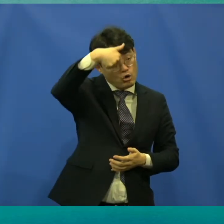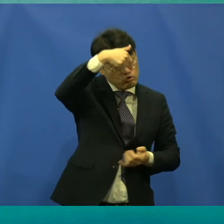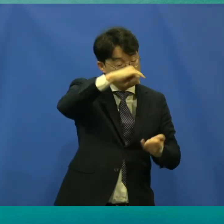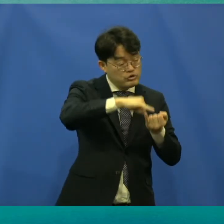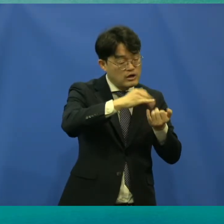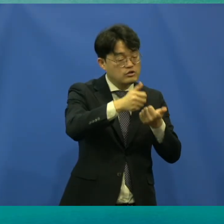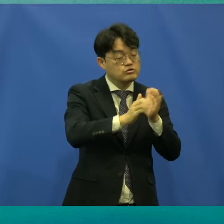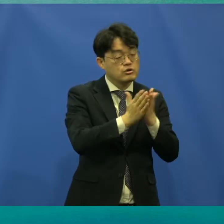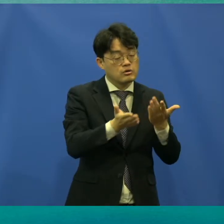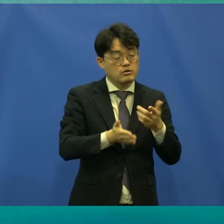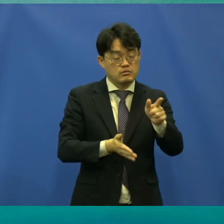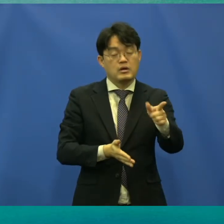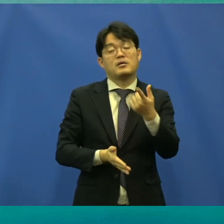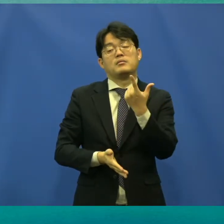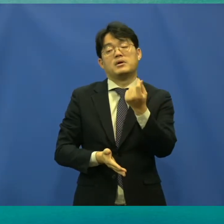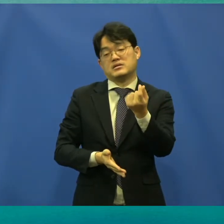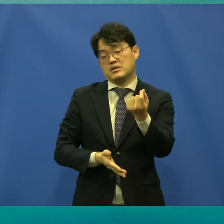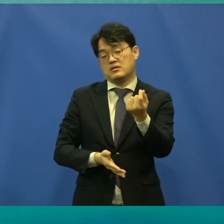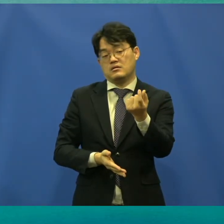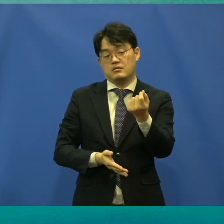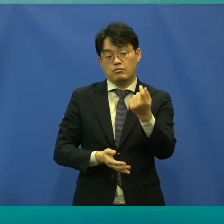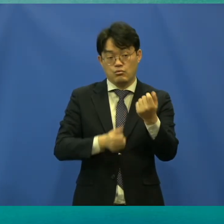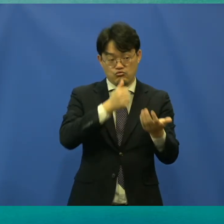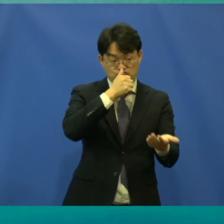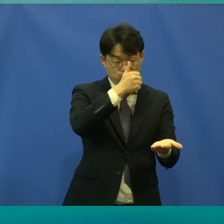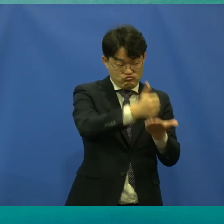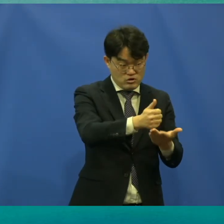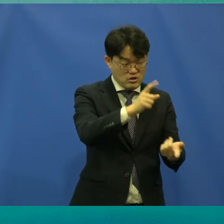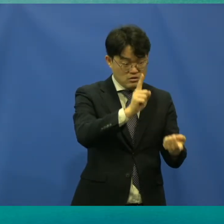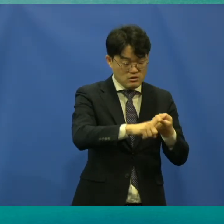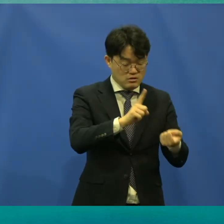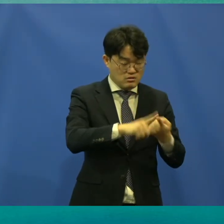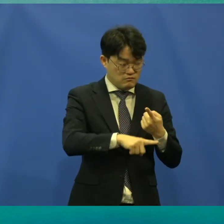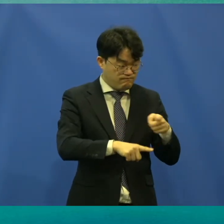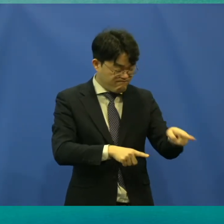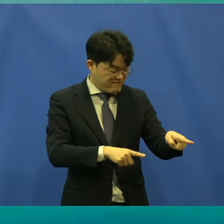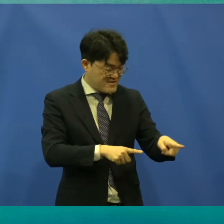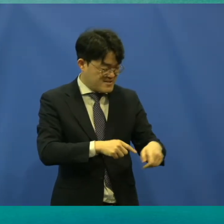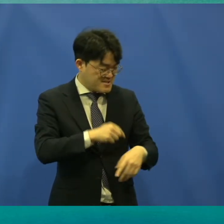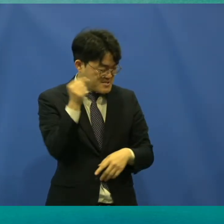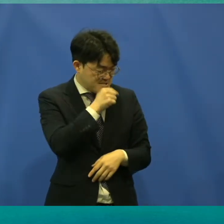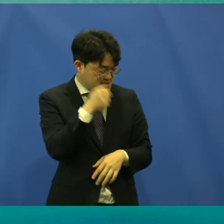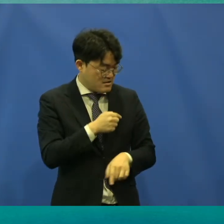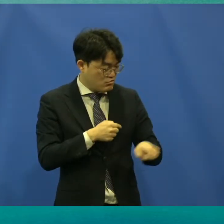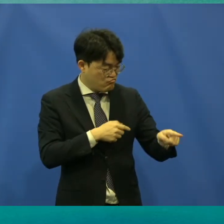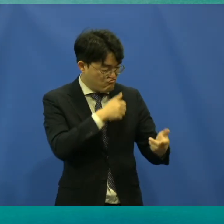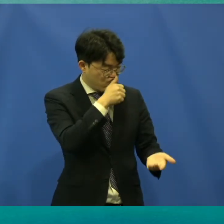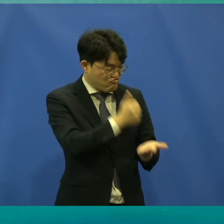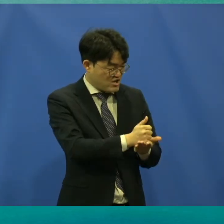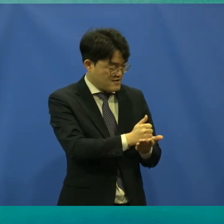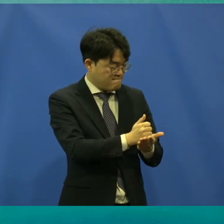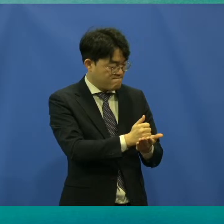엄격하시고 인간의 죄에 대해서 용납지 않고 철저히 보복하시는 하나님.